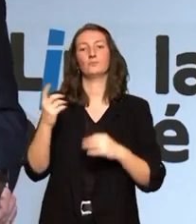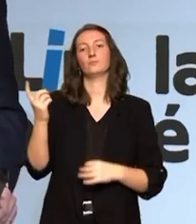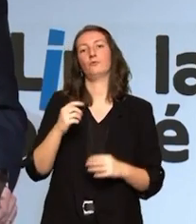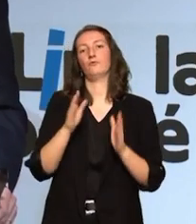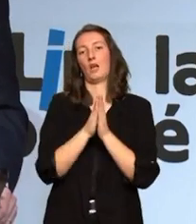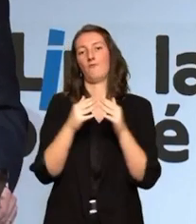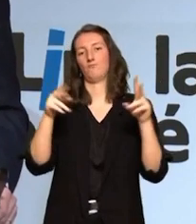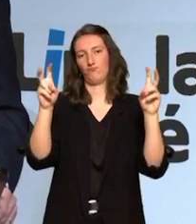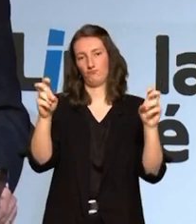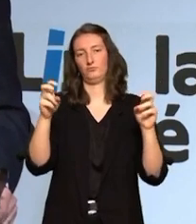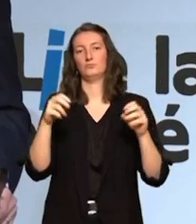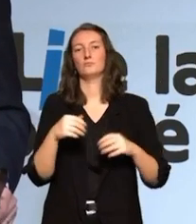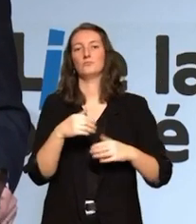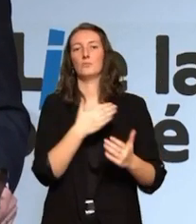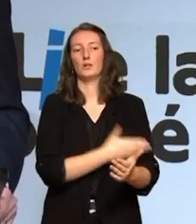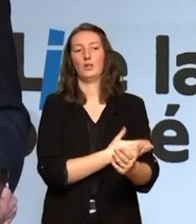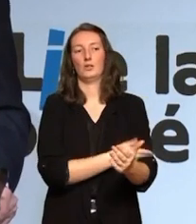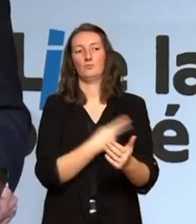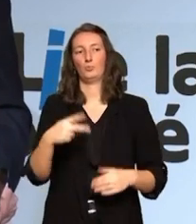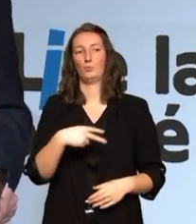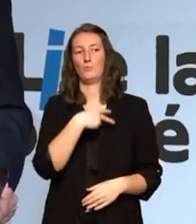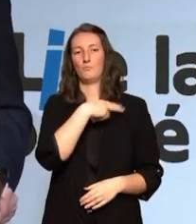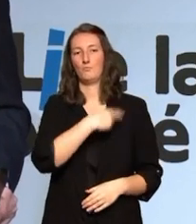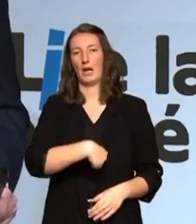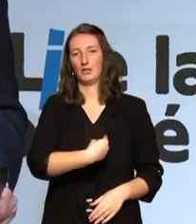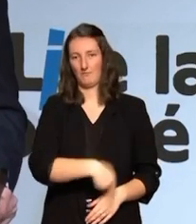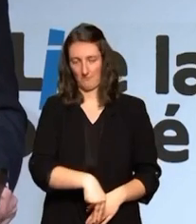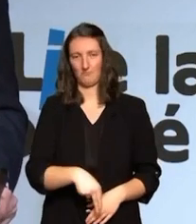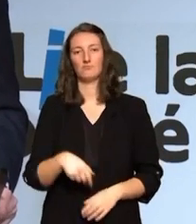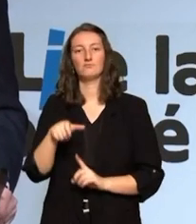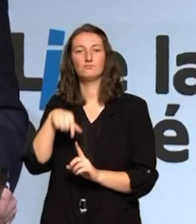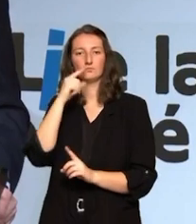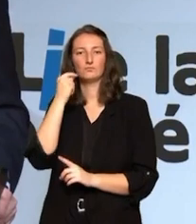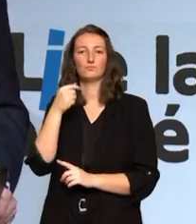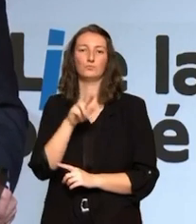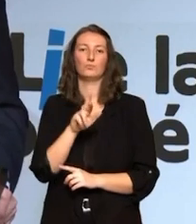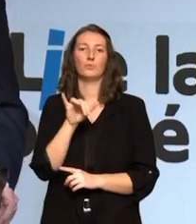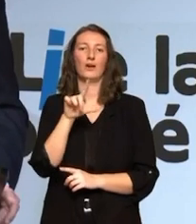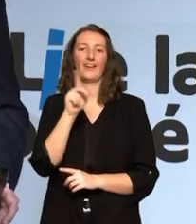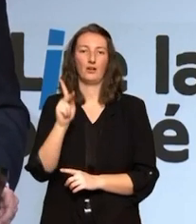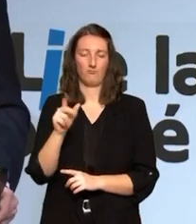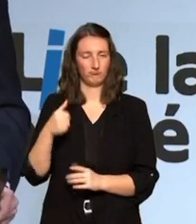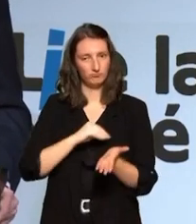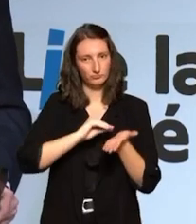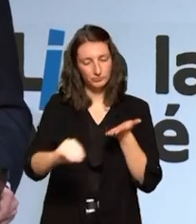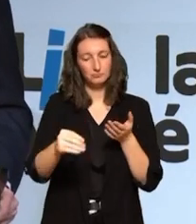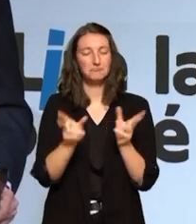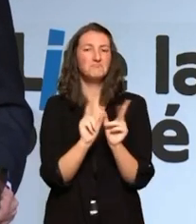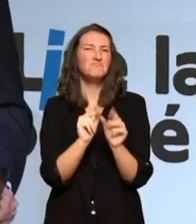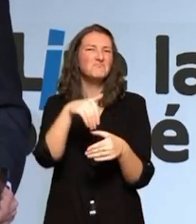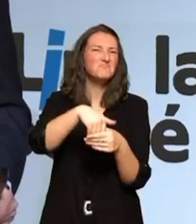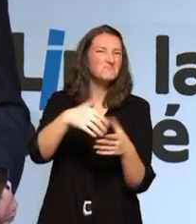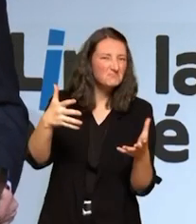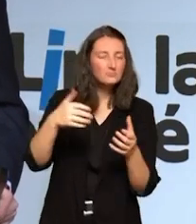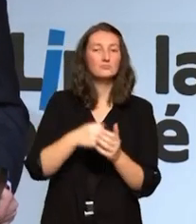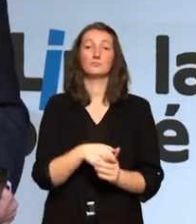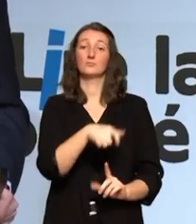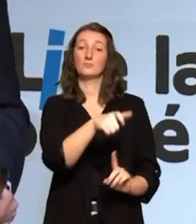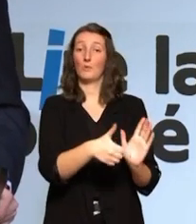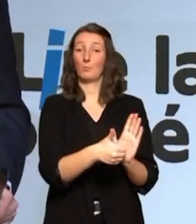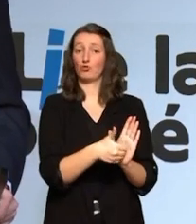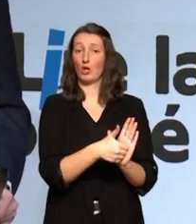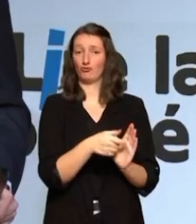Malte » qui ont été écrits par Rainer Maria Rilke. Et il parle de la mort d'un des personnages